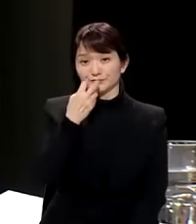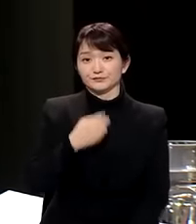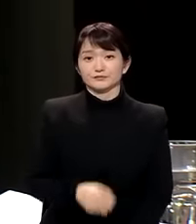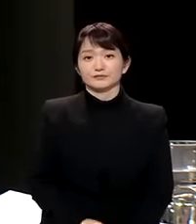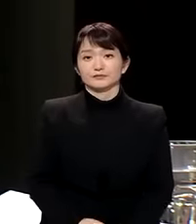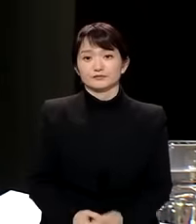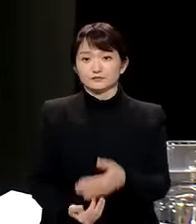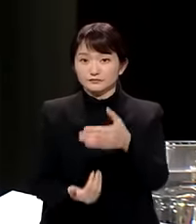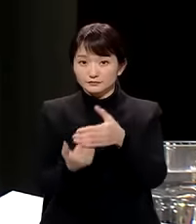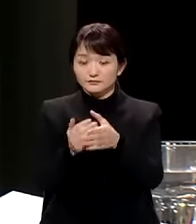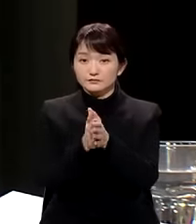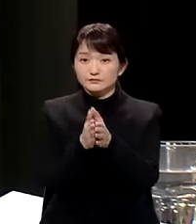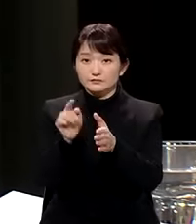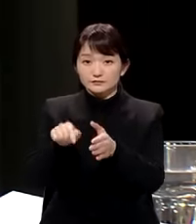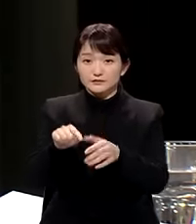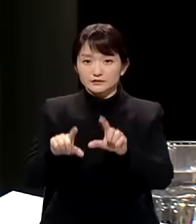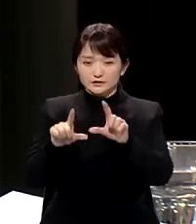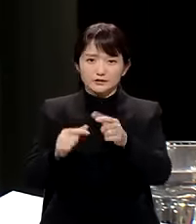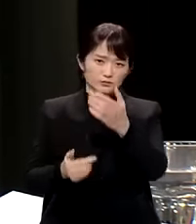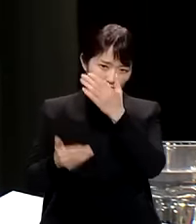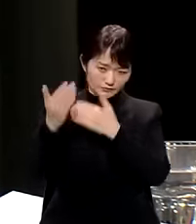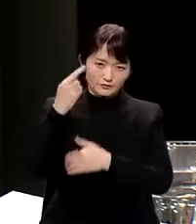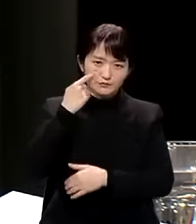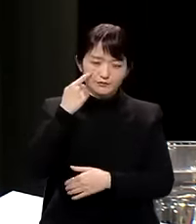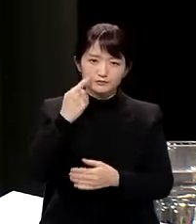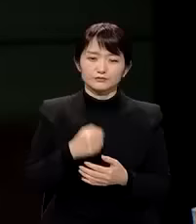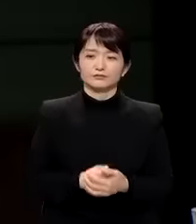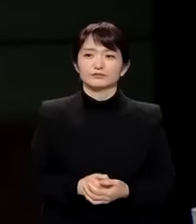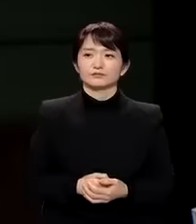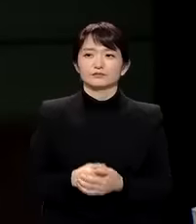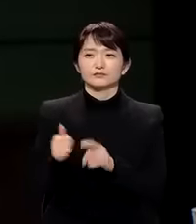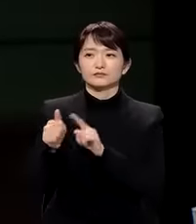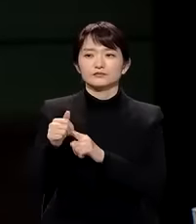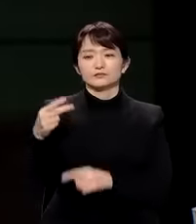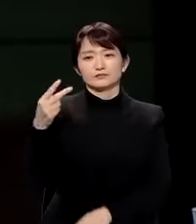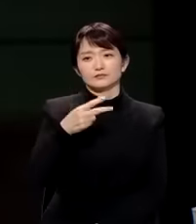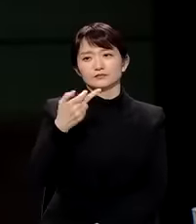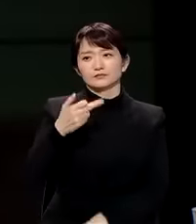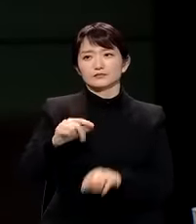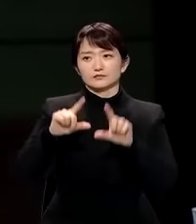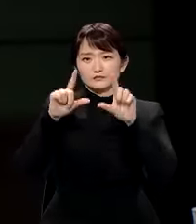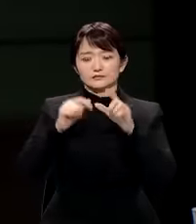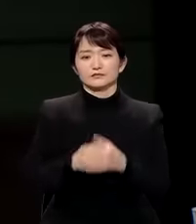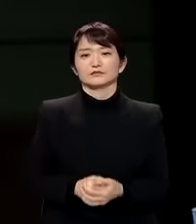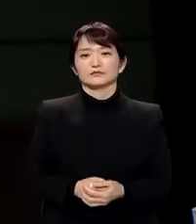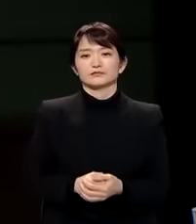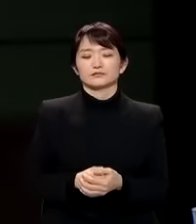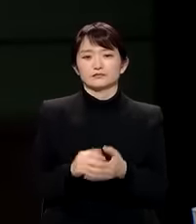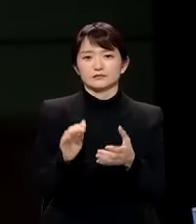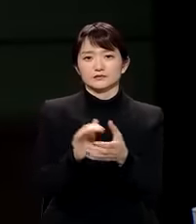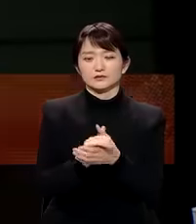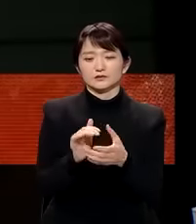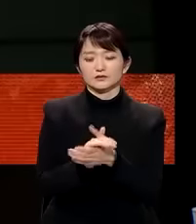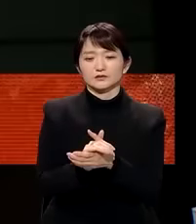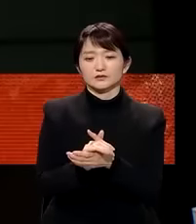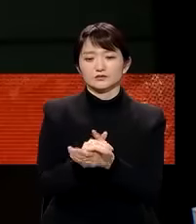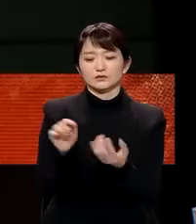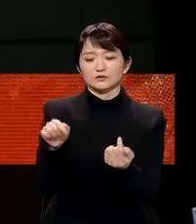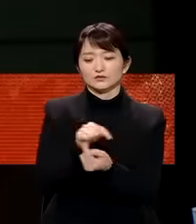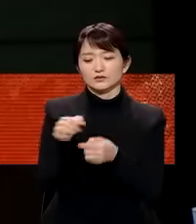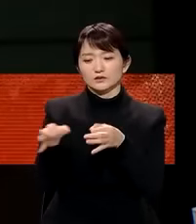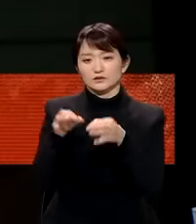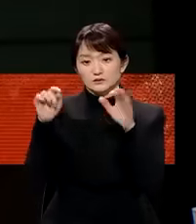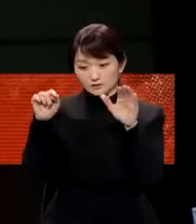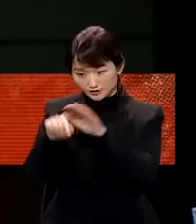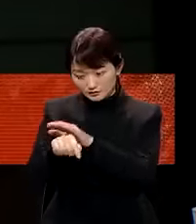먼저 사건의 시작이든 그날로 가보죠네이 남성이 지난 2017년에 친구가 운영하는 주점에 갔다가 우연히 한 30대